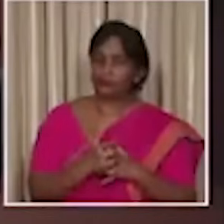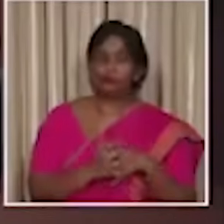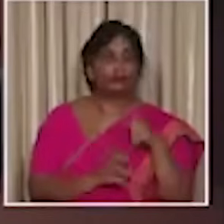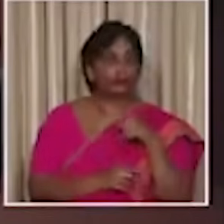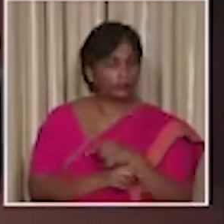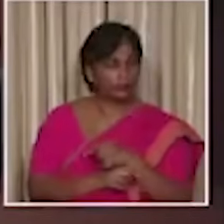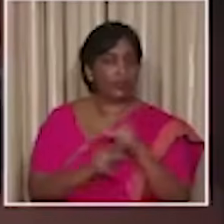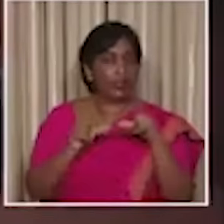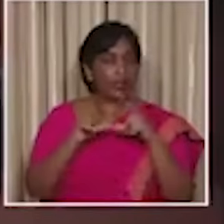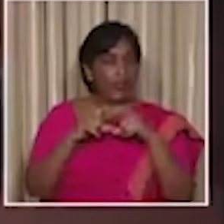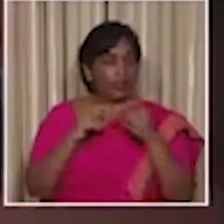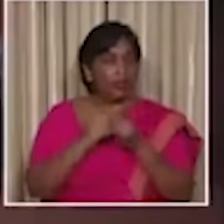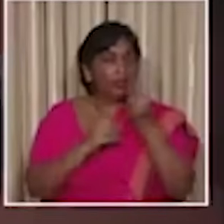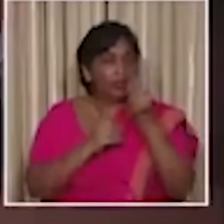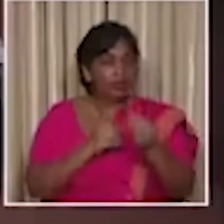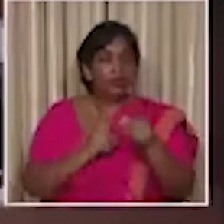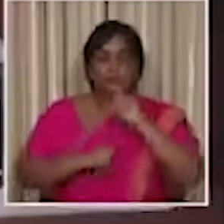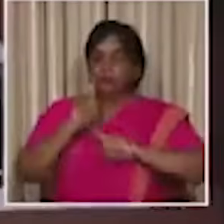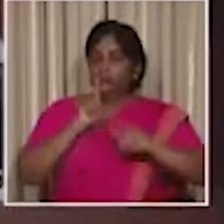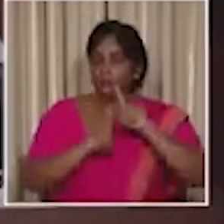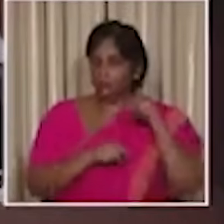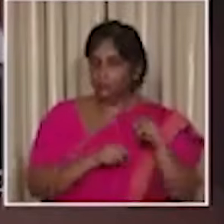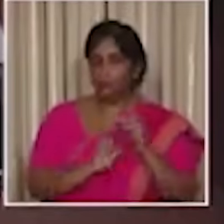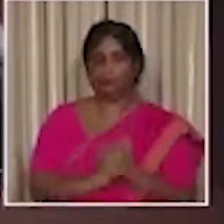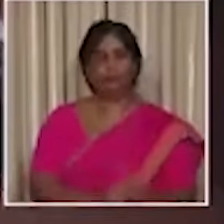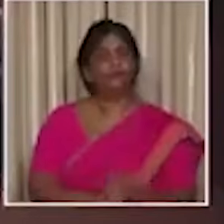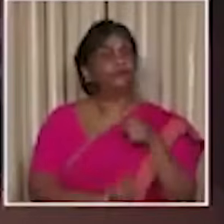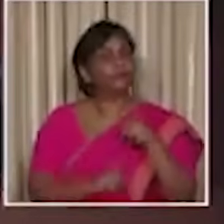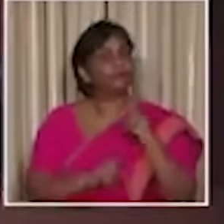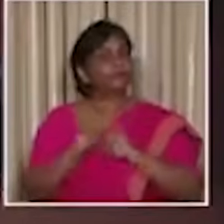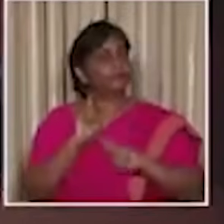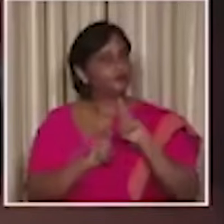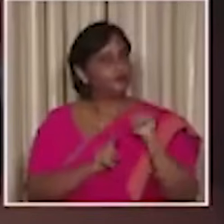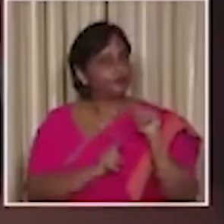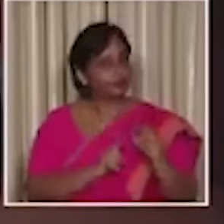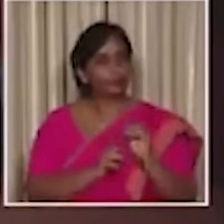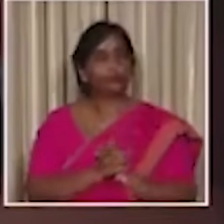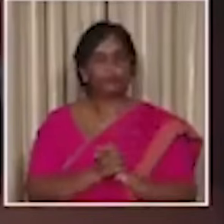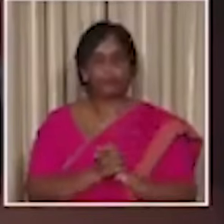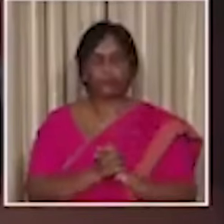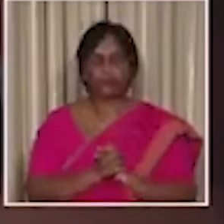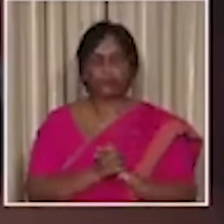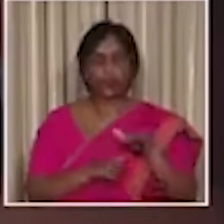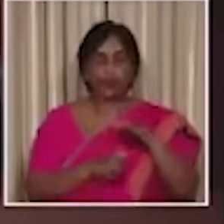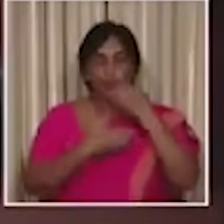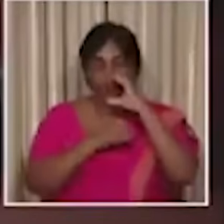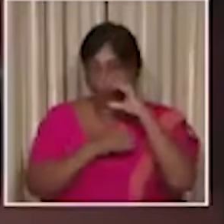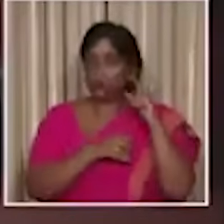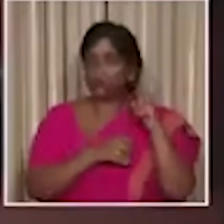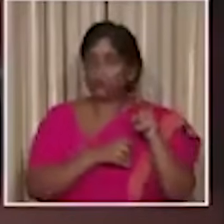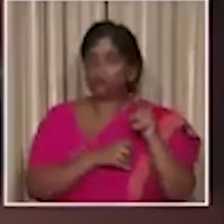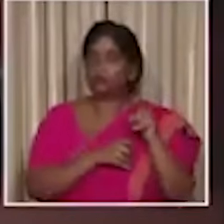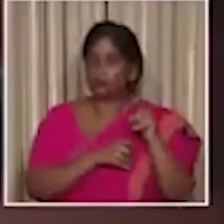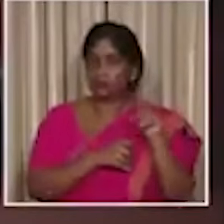ඒ බලපත්‍රය ලබා දුන්නු සාකච්ඡාව. ඒ සාකච්ඡාවේදී හරිද? භූවිද්‍යා සමීක්ෂණ හා